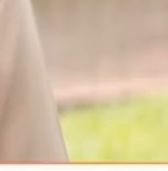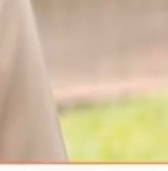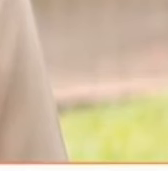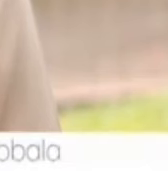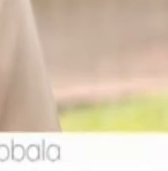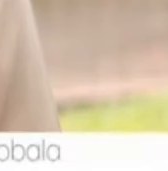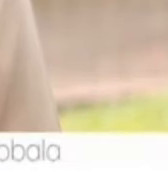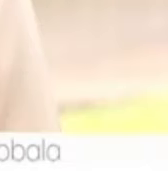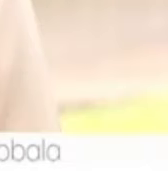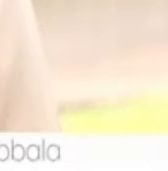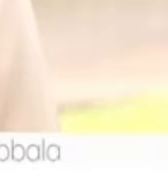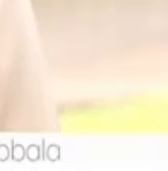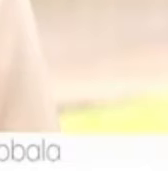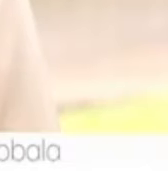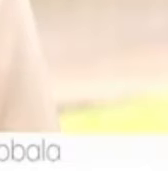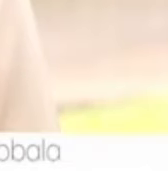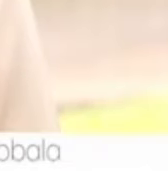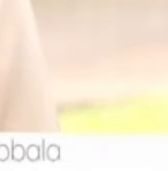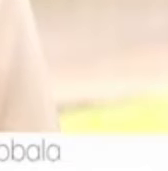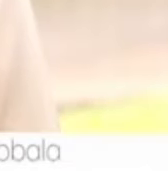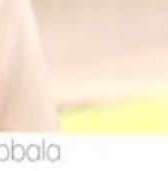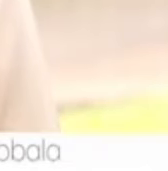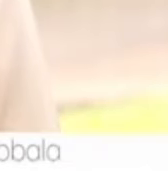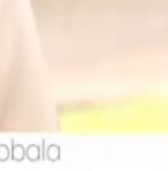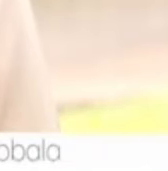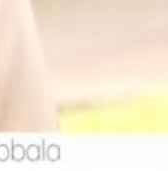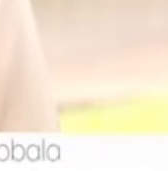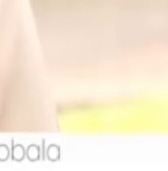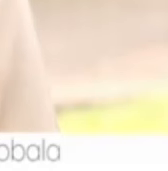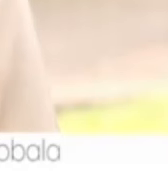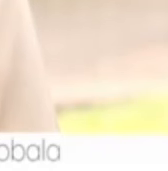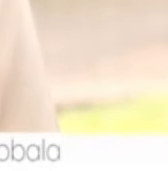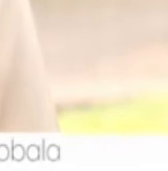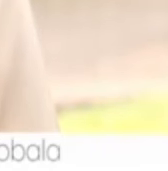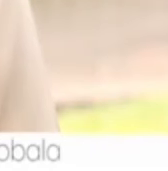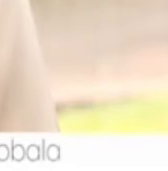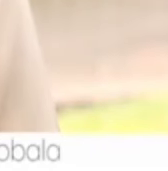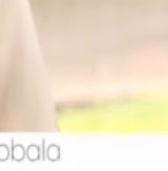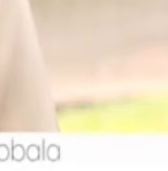n'okulaba nti Buganda etuuka ku ntikko.